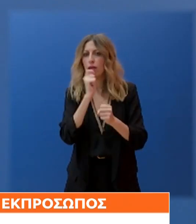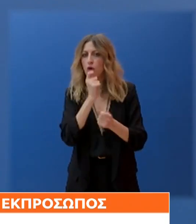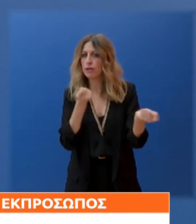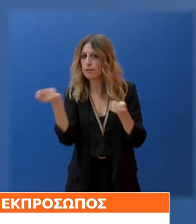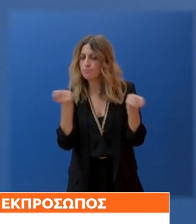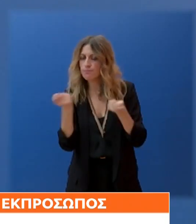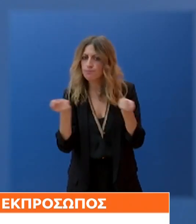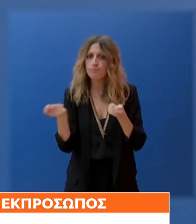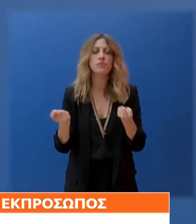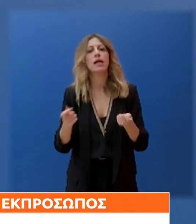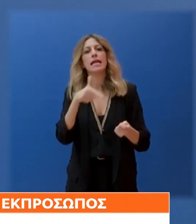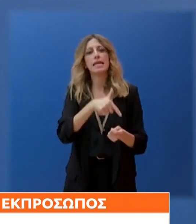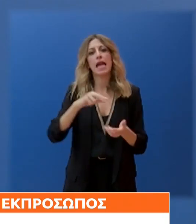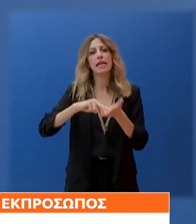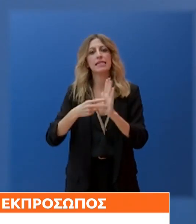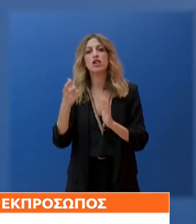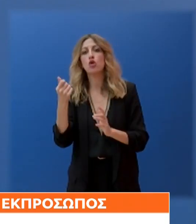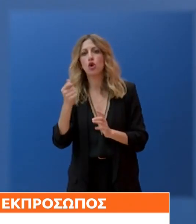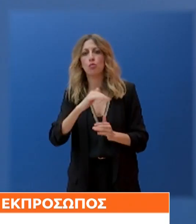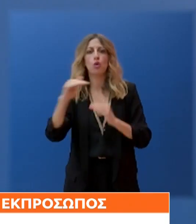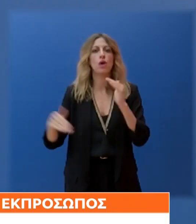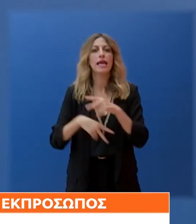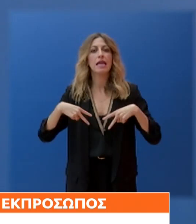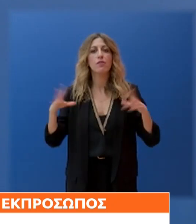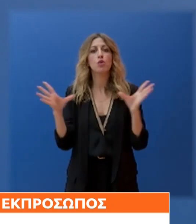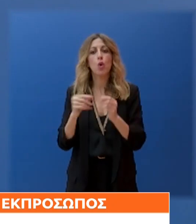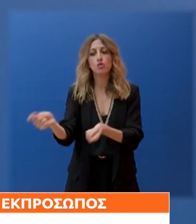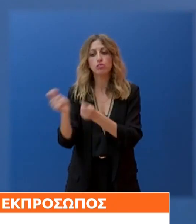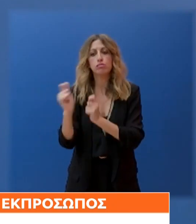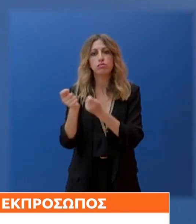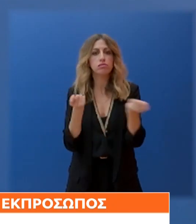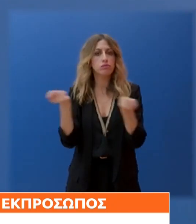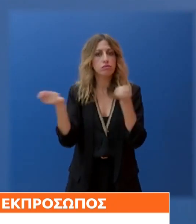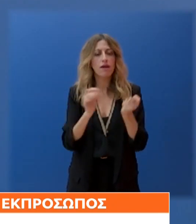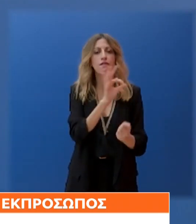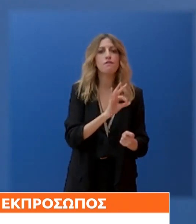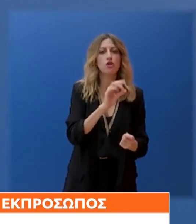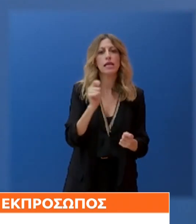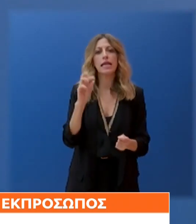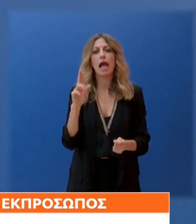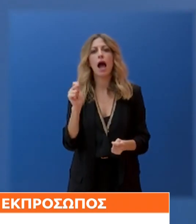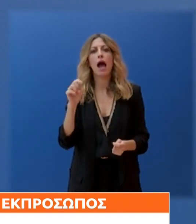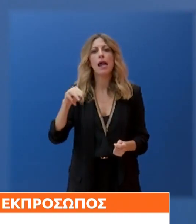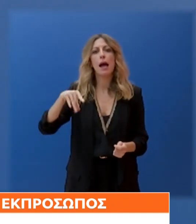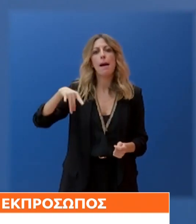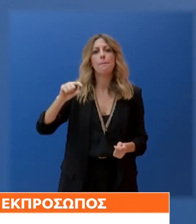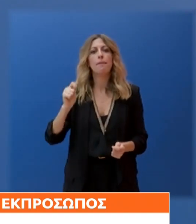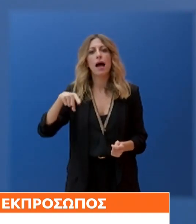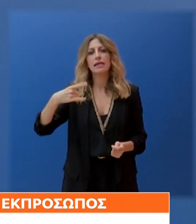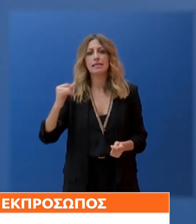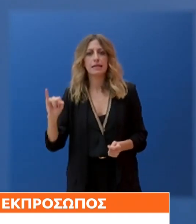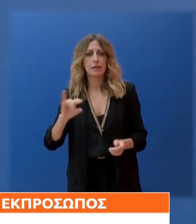Οικονόμου. Υφυπουργός Αρμόδια για την Αλλιευτική Πολιτική, Φωτεινή Αραμπατζή. Υπουργείο